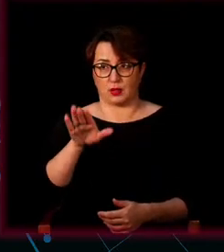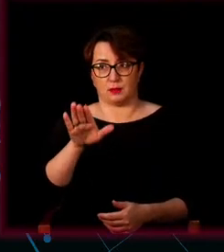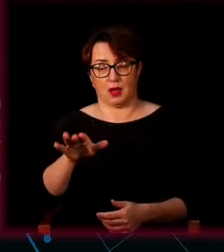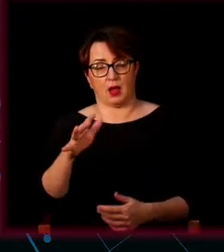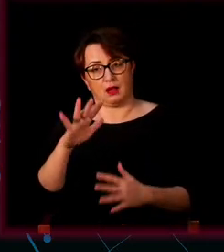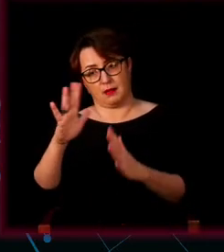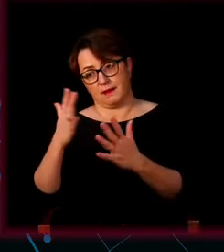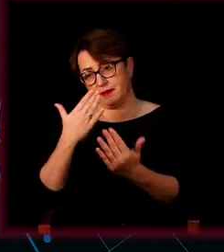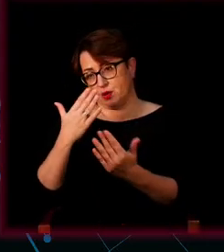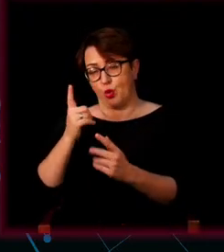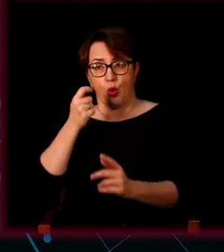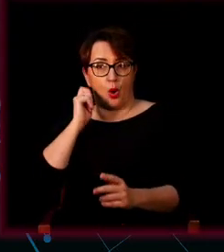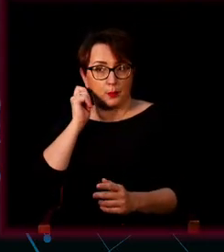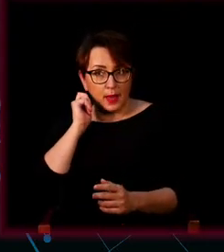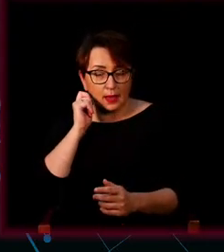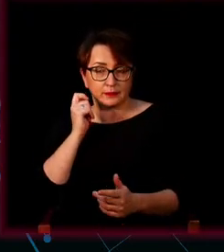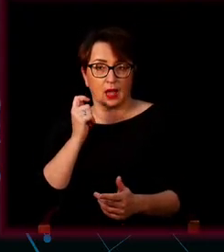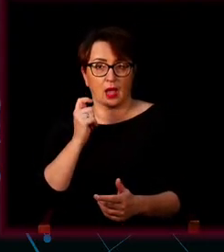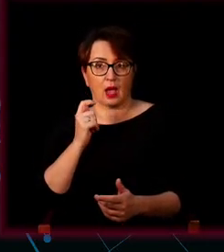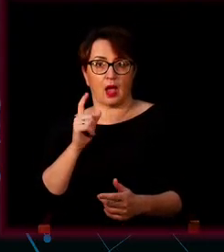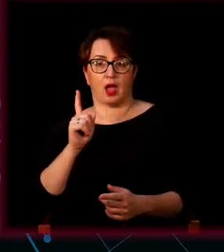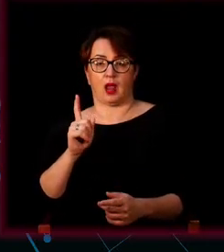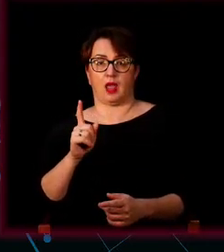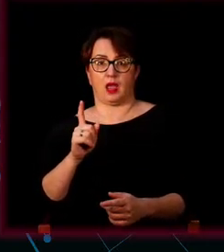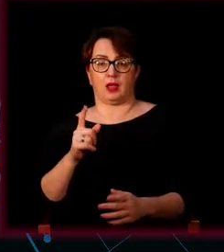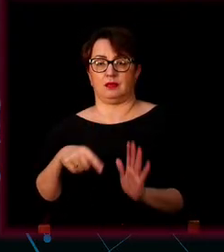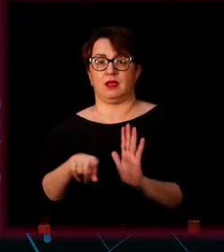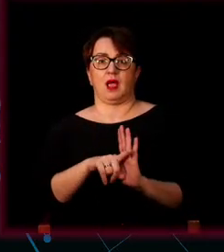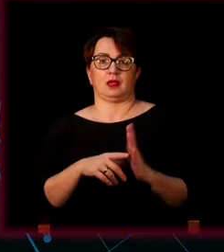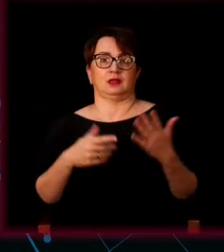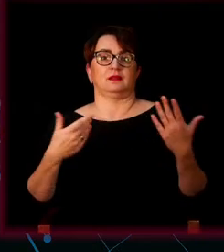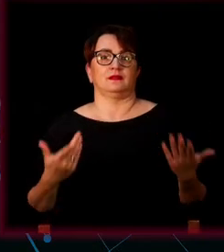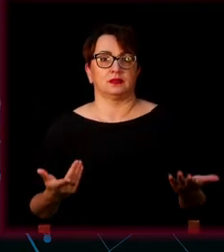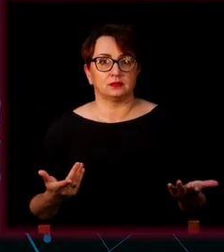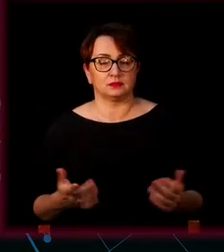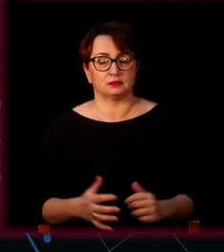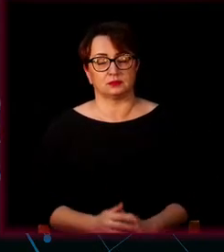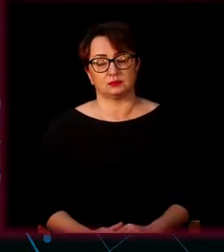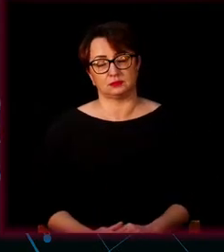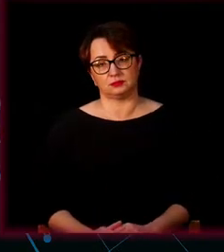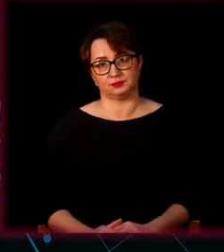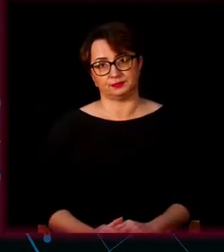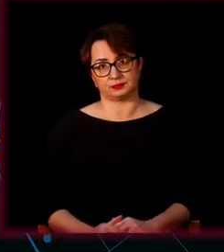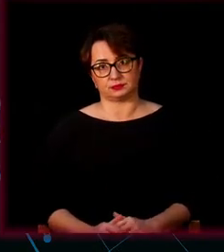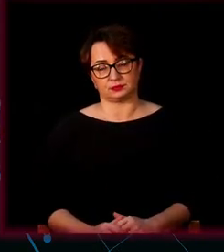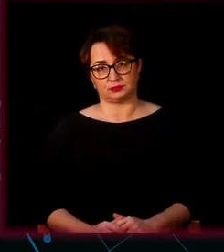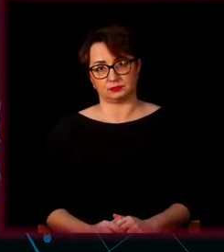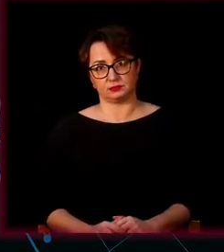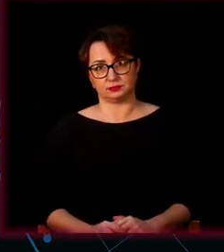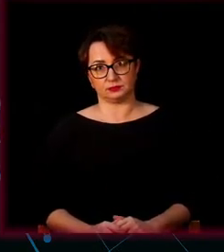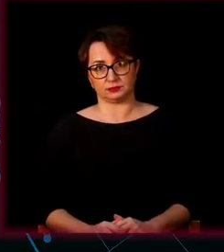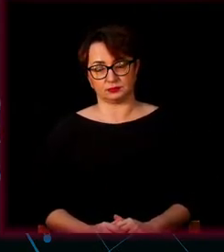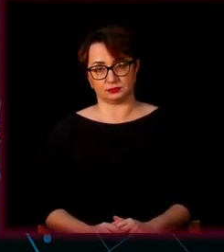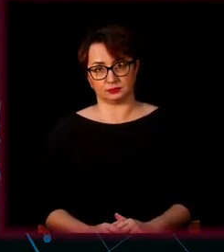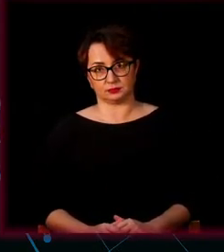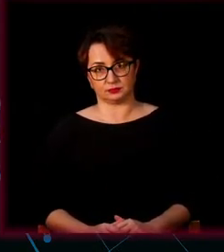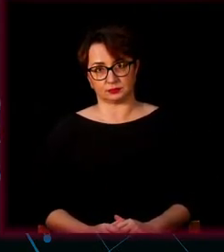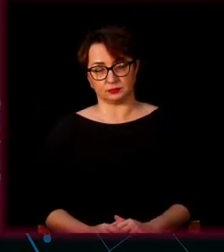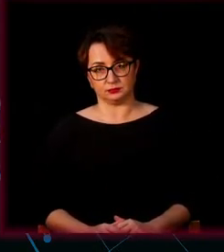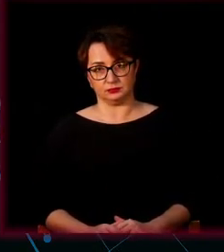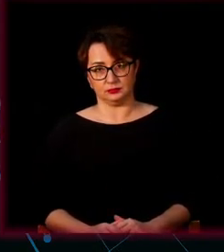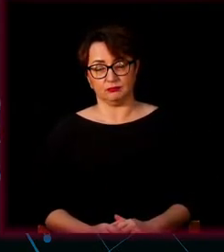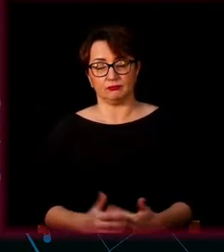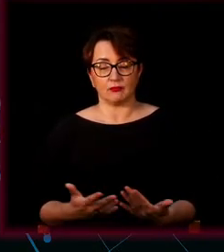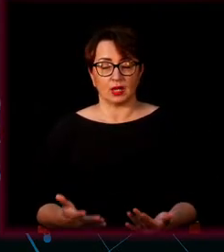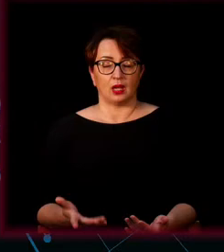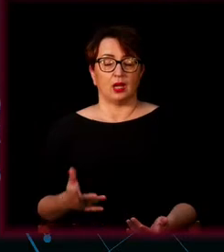cechy kobiece, ale właśnie raczej tak w takim negatywnym, że tak powiem, odczytaniu tego, czy pejoratywnym przynajmniej. Także